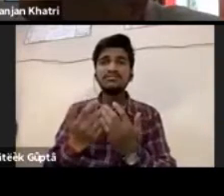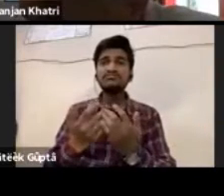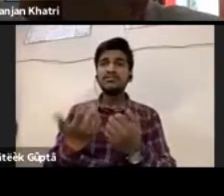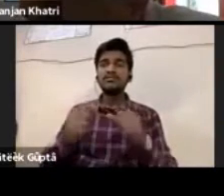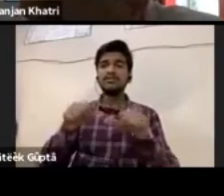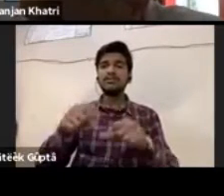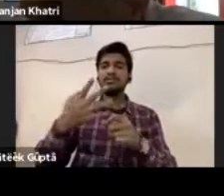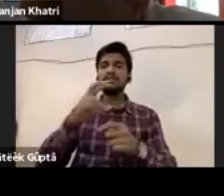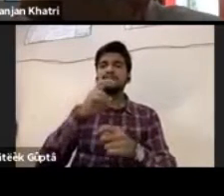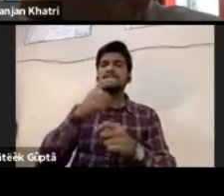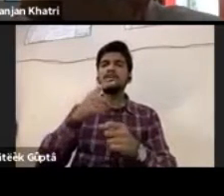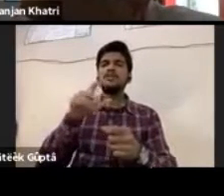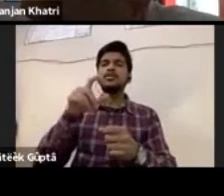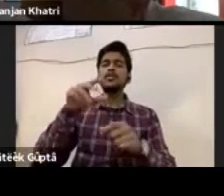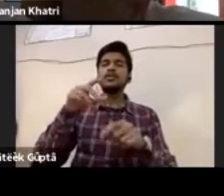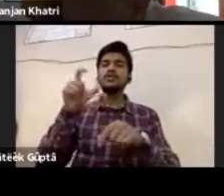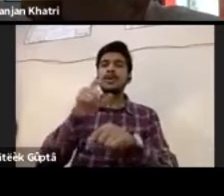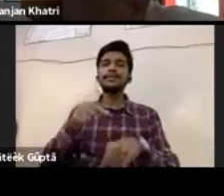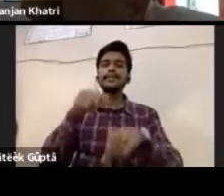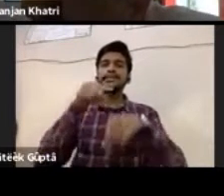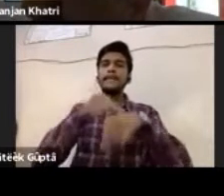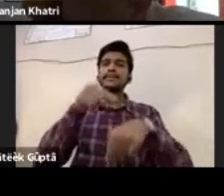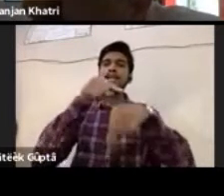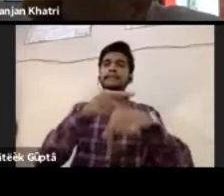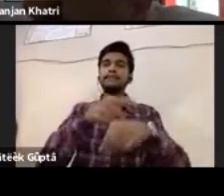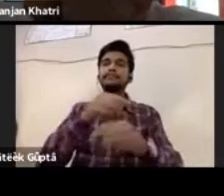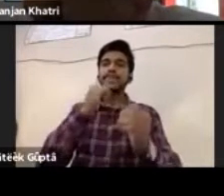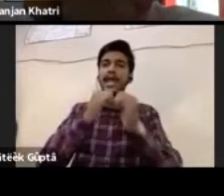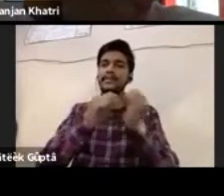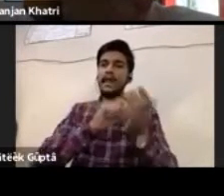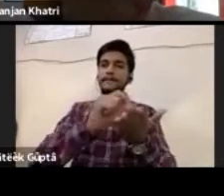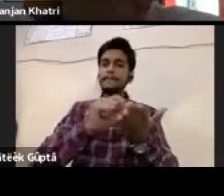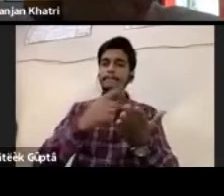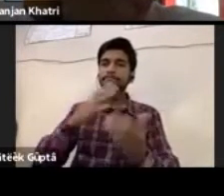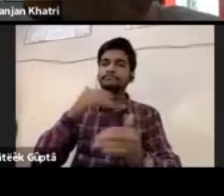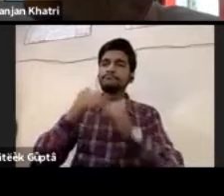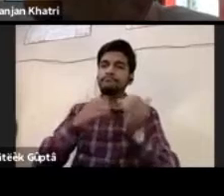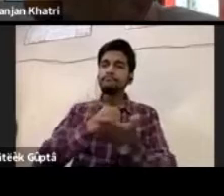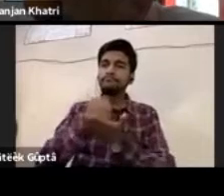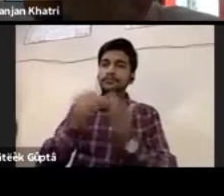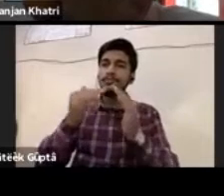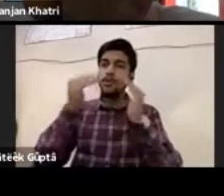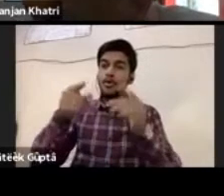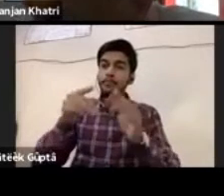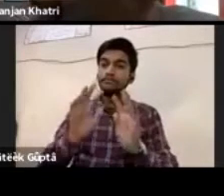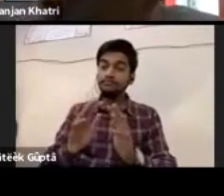है, and now I am I have 3 triple I have